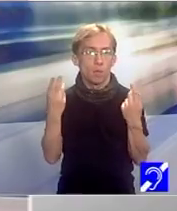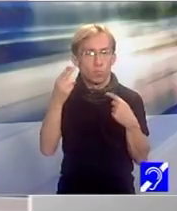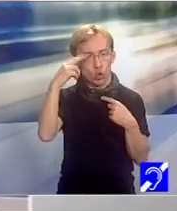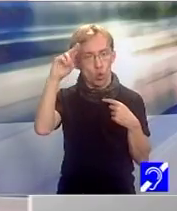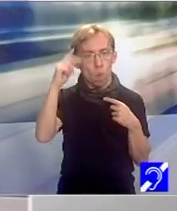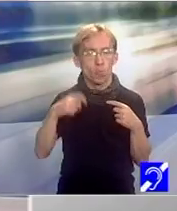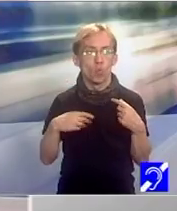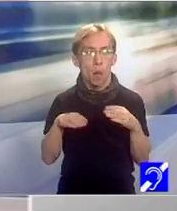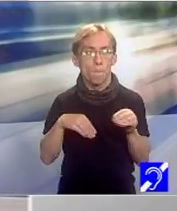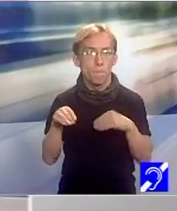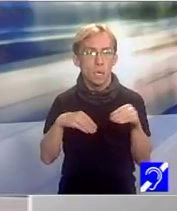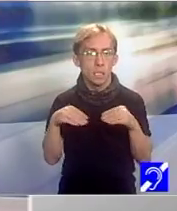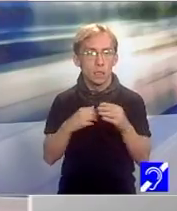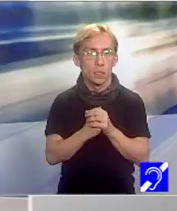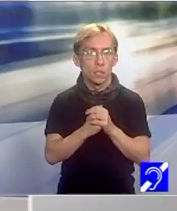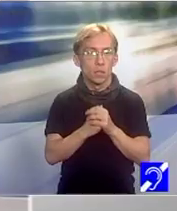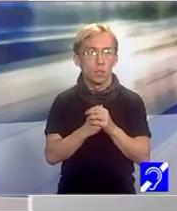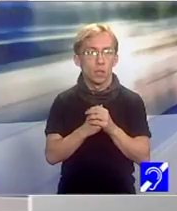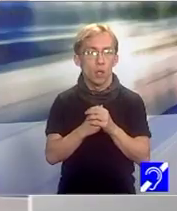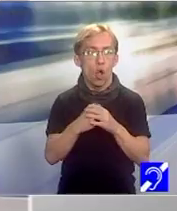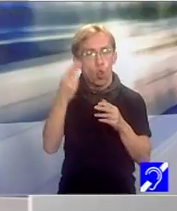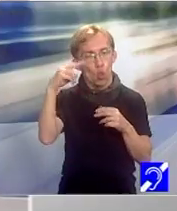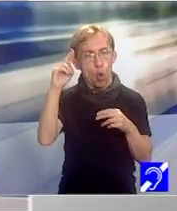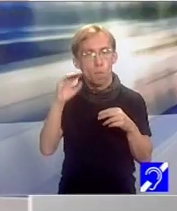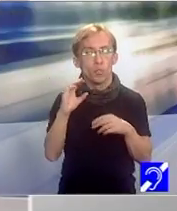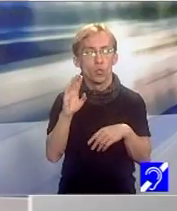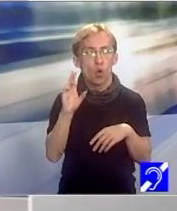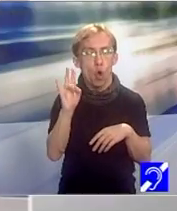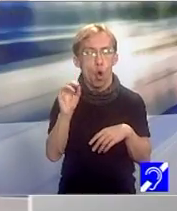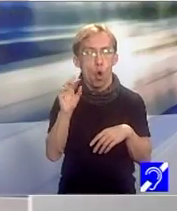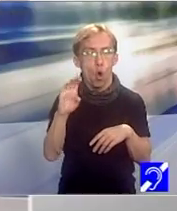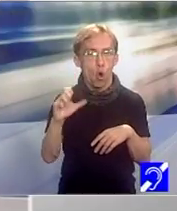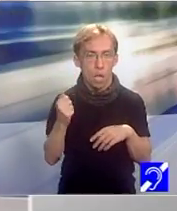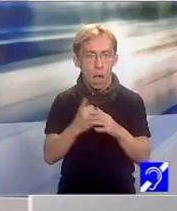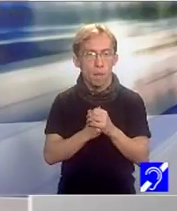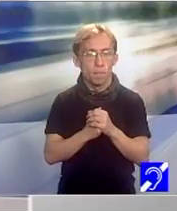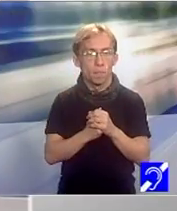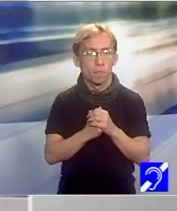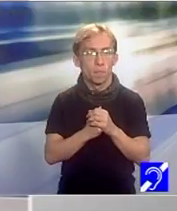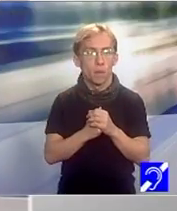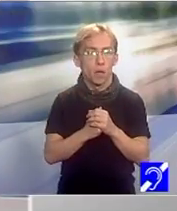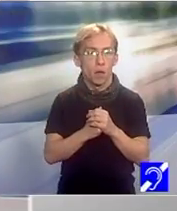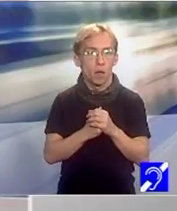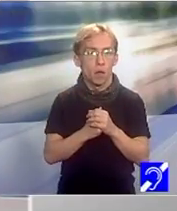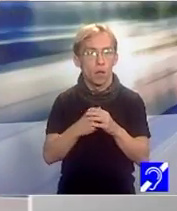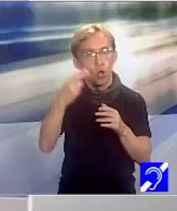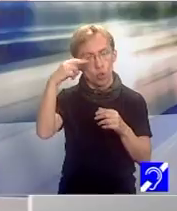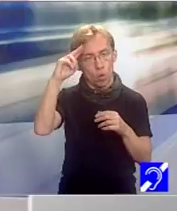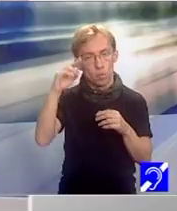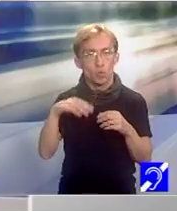este îngerul nostru păzitor, domnul conferențiar universitar Horia Bumbea, Raed Arafat, domnul ministru Nicolae